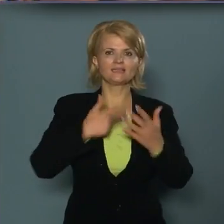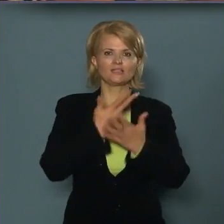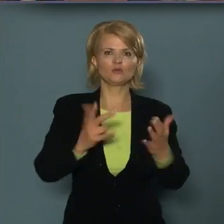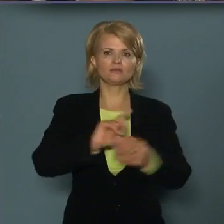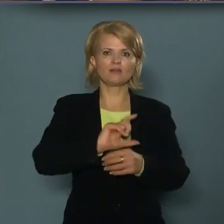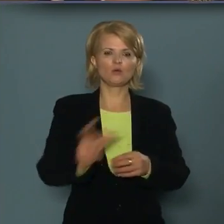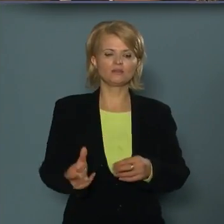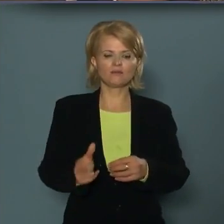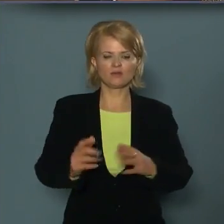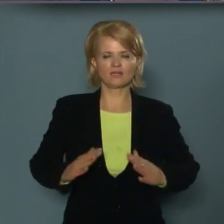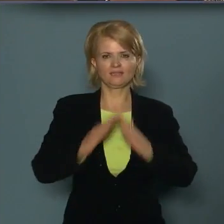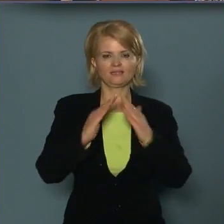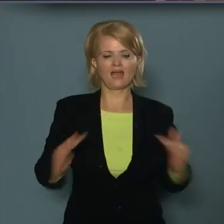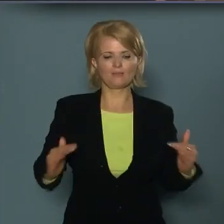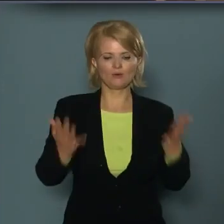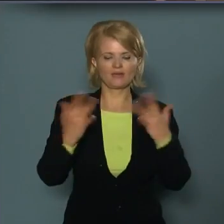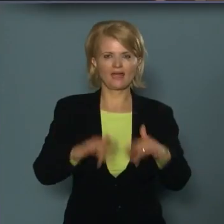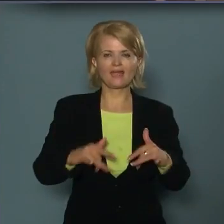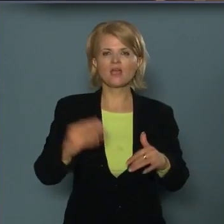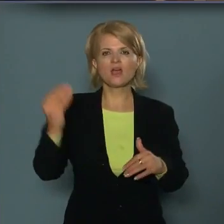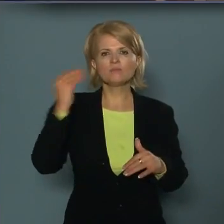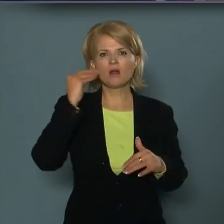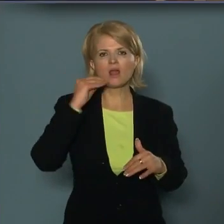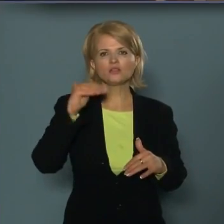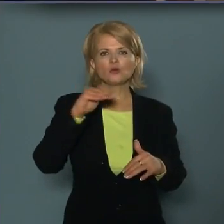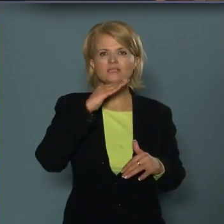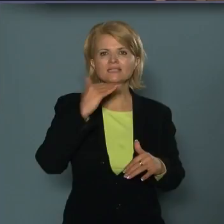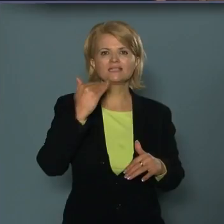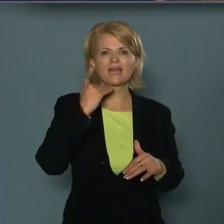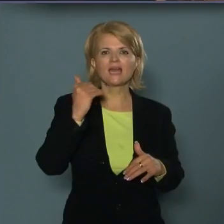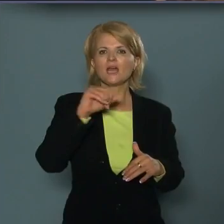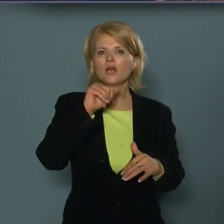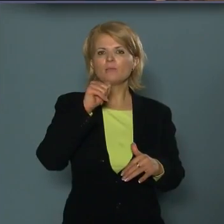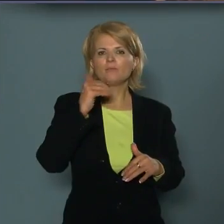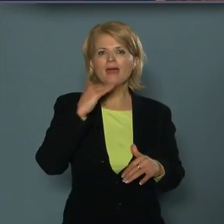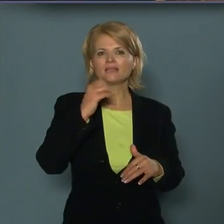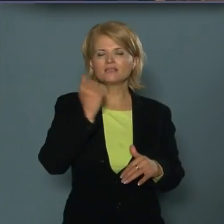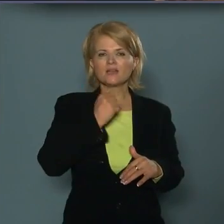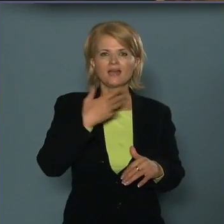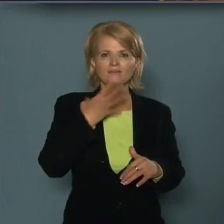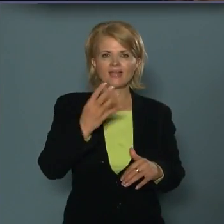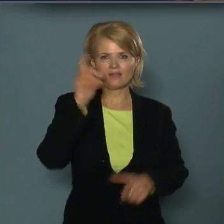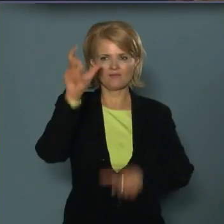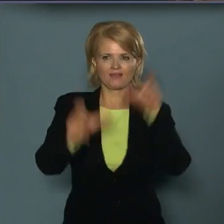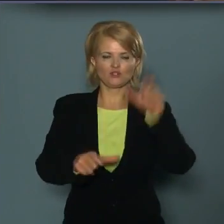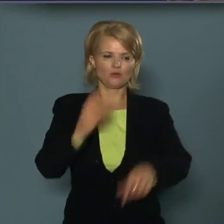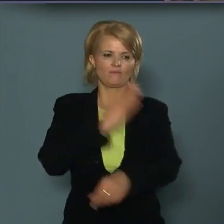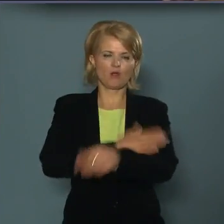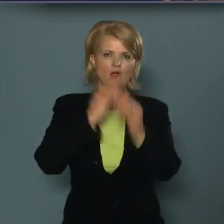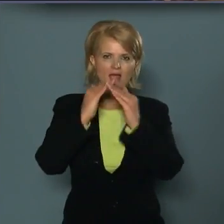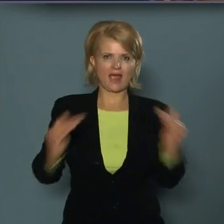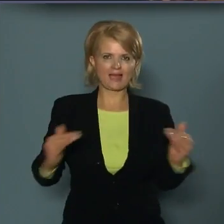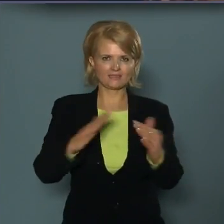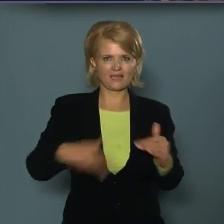van egy táborhelye Balatonszepeszden. Ez egy 40 fős faházas kis tábor, ahol